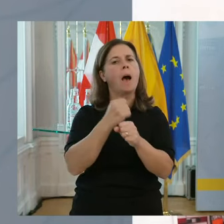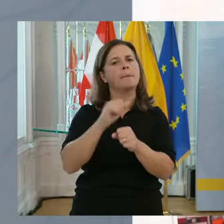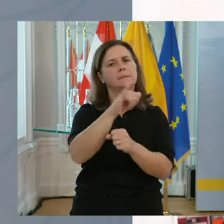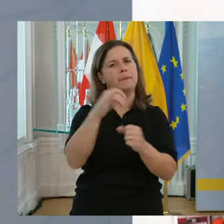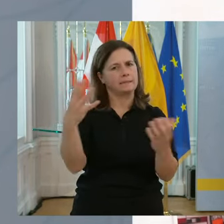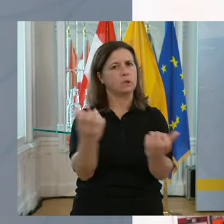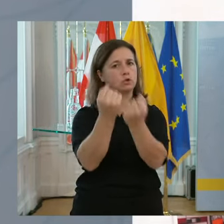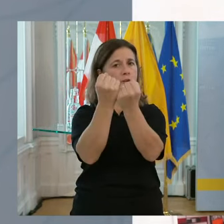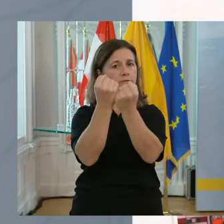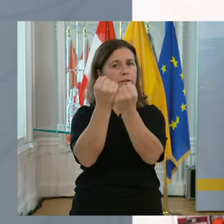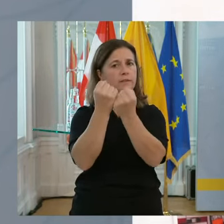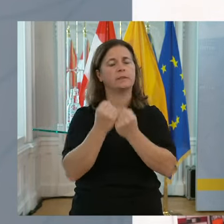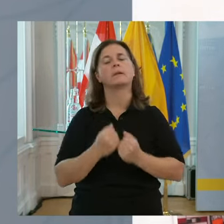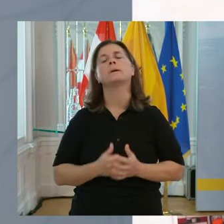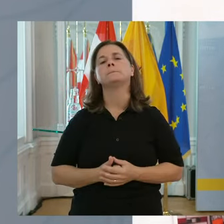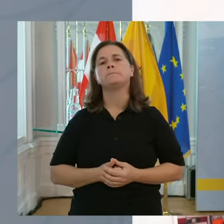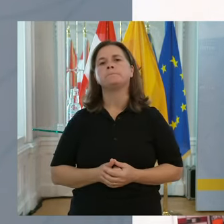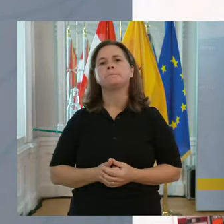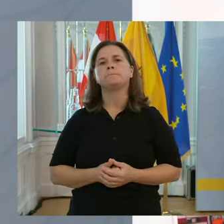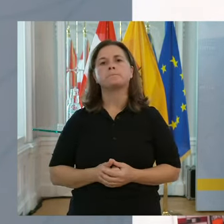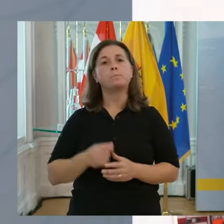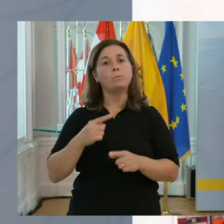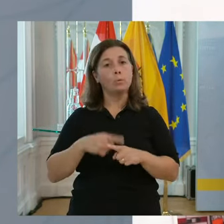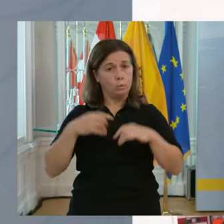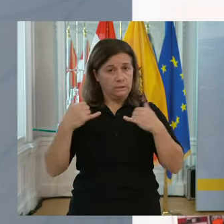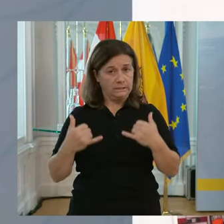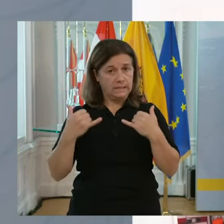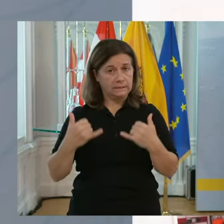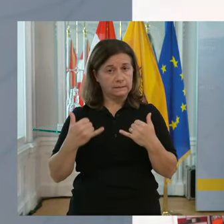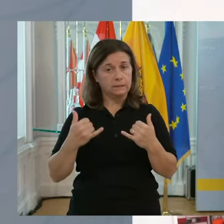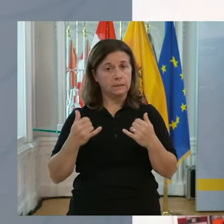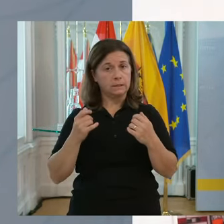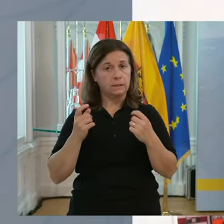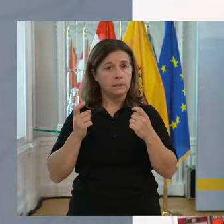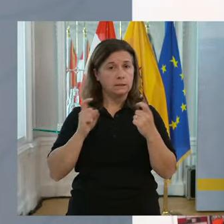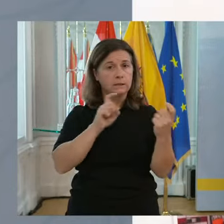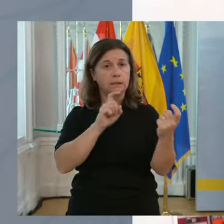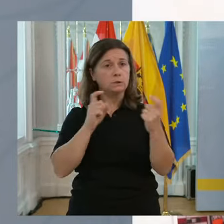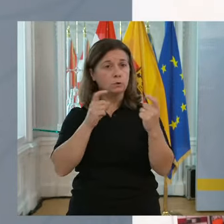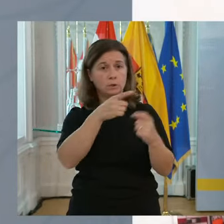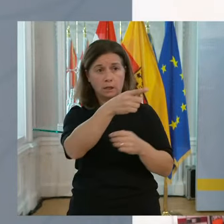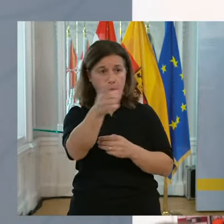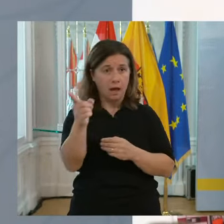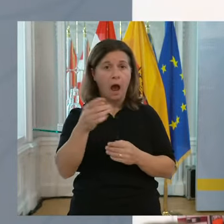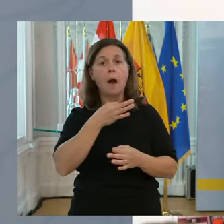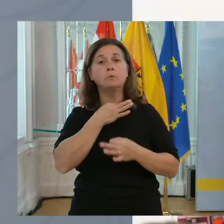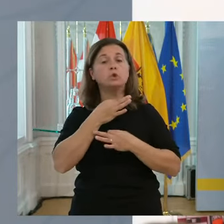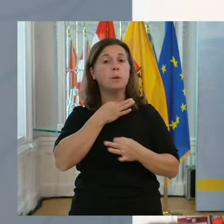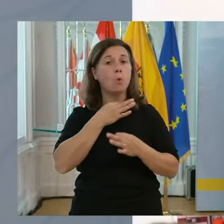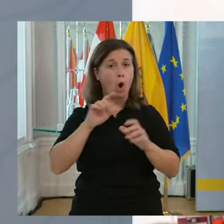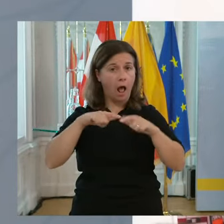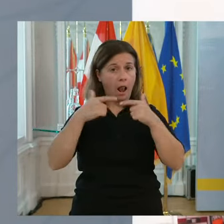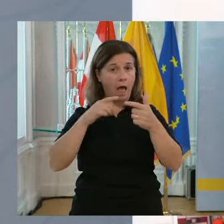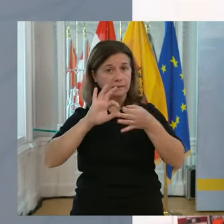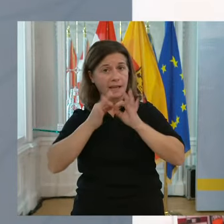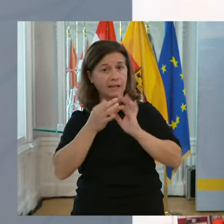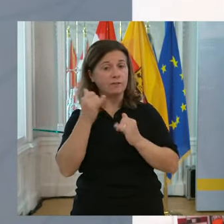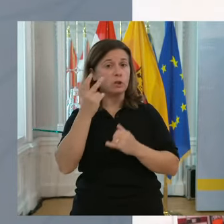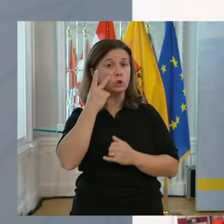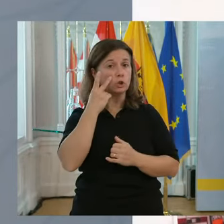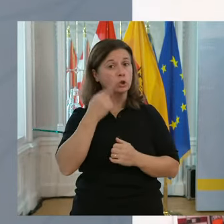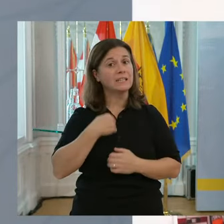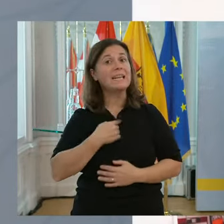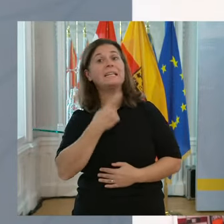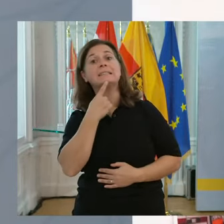zu schaffen. Und wir haben jetzt diskutiert bei der Abstimmung, wie sind wir als Land Kärnten. Ich